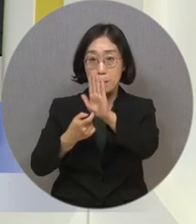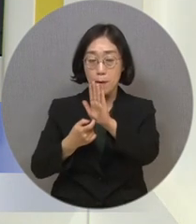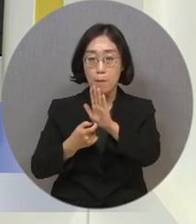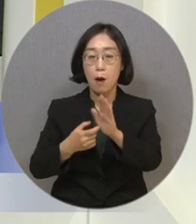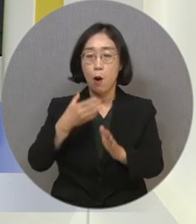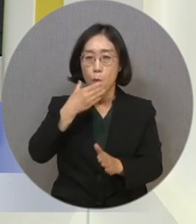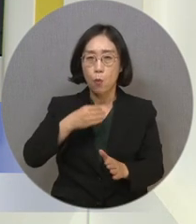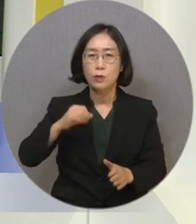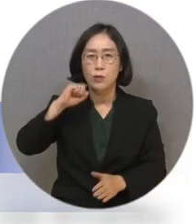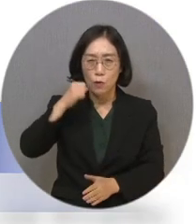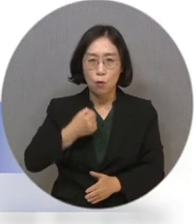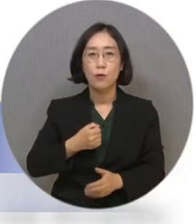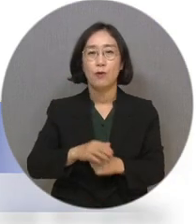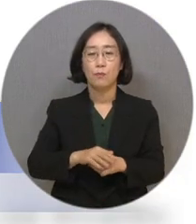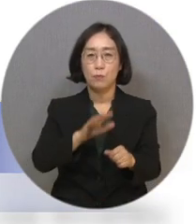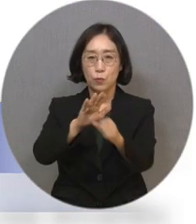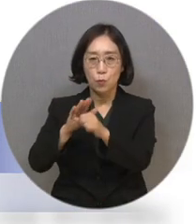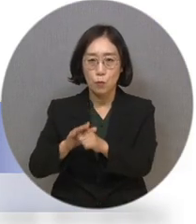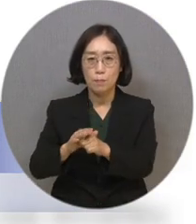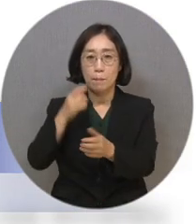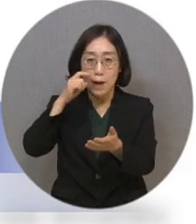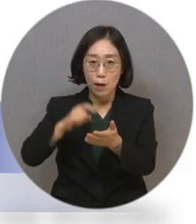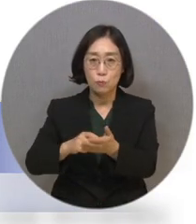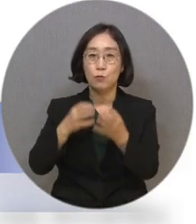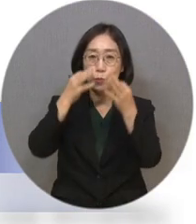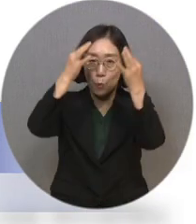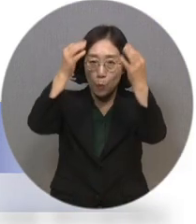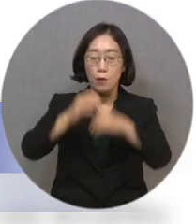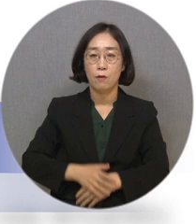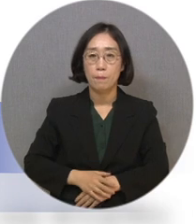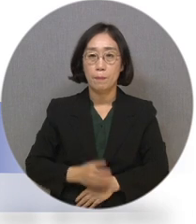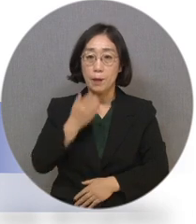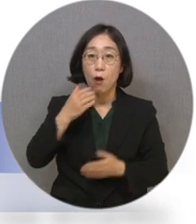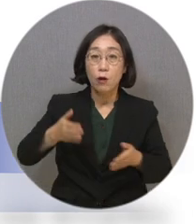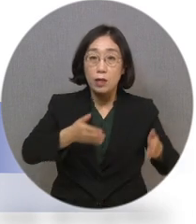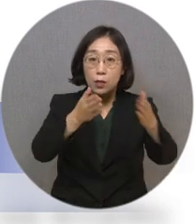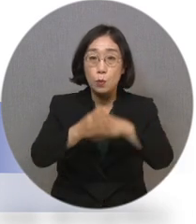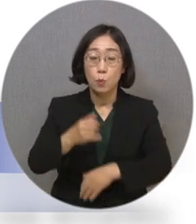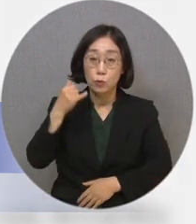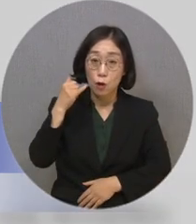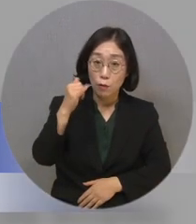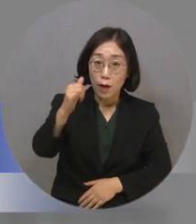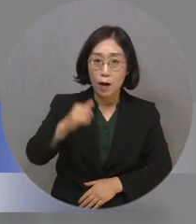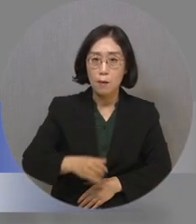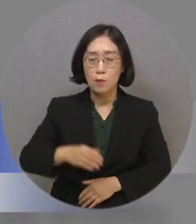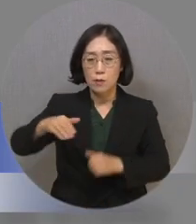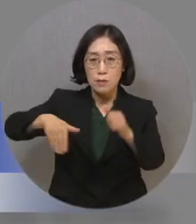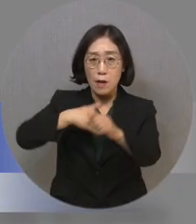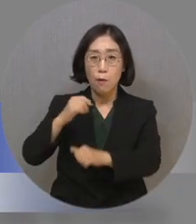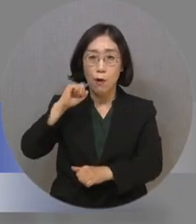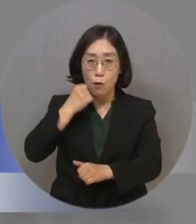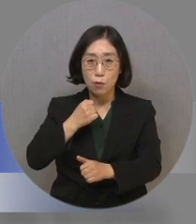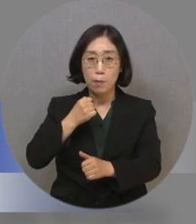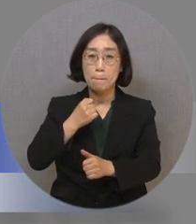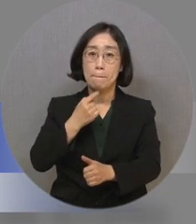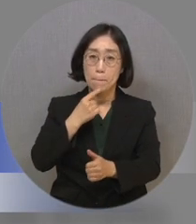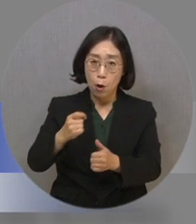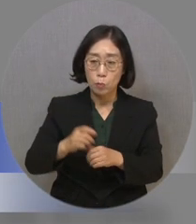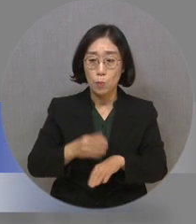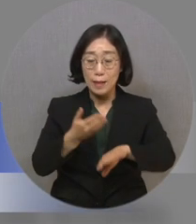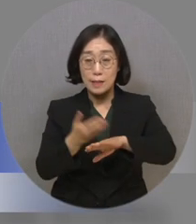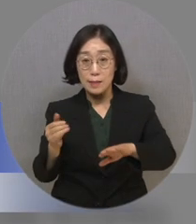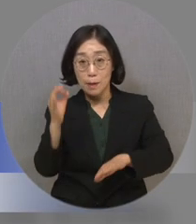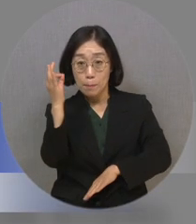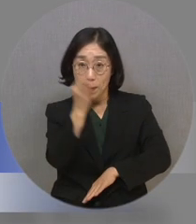나섰다는 소식입니다 경기도는 핫라인으로 전화를 하면 어려움을 겪는 누구나 또는 이웃이라